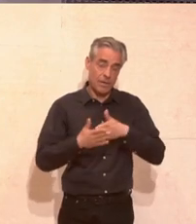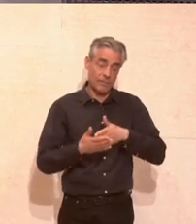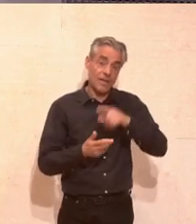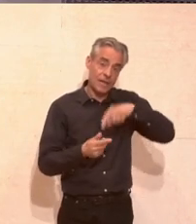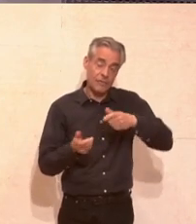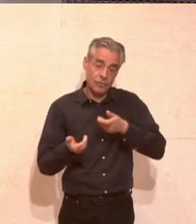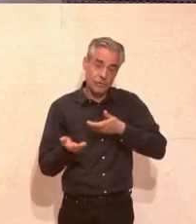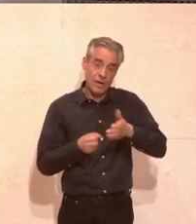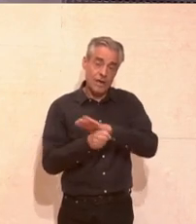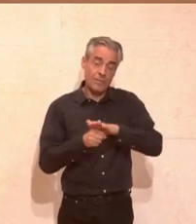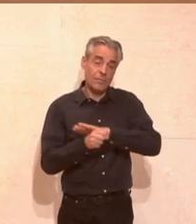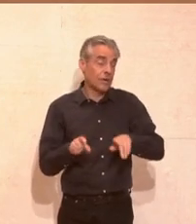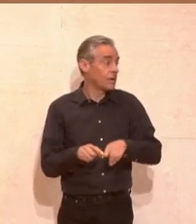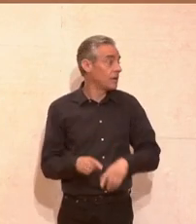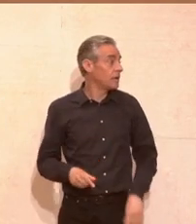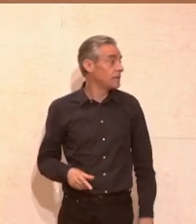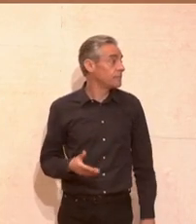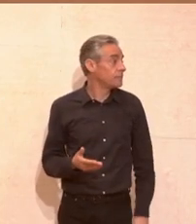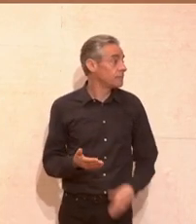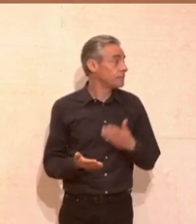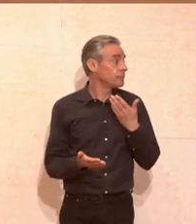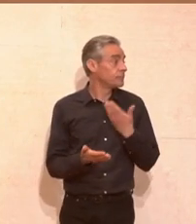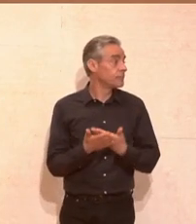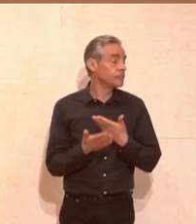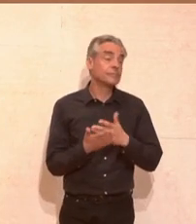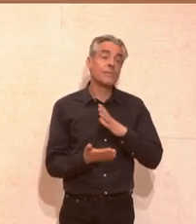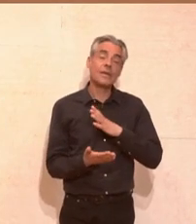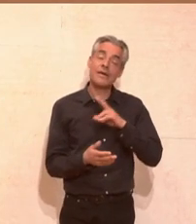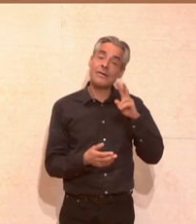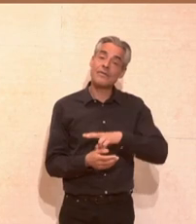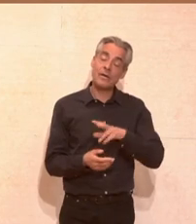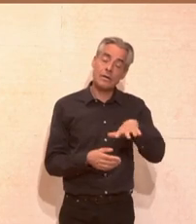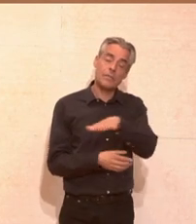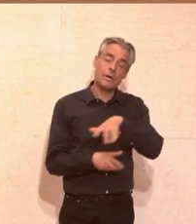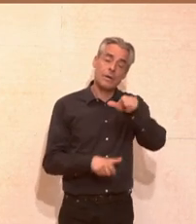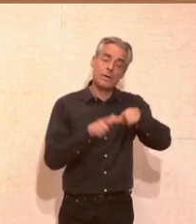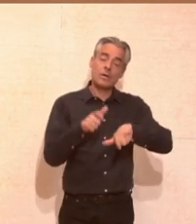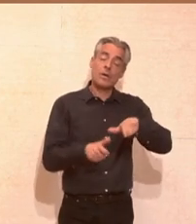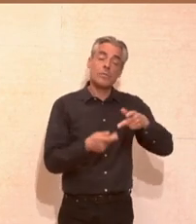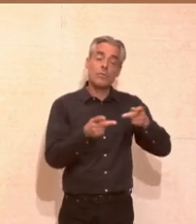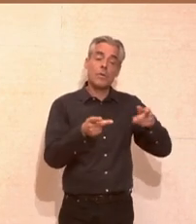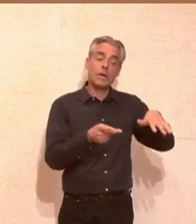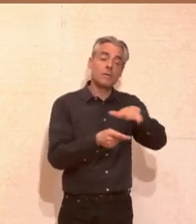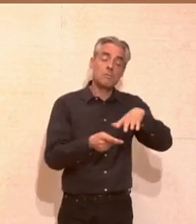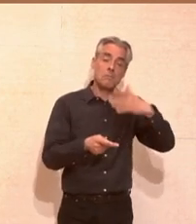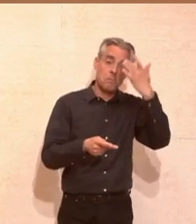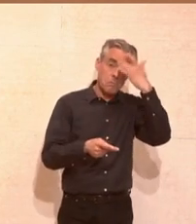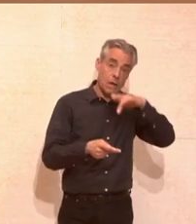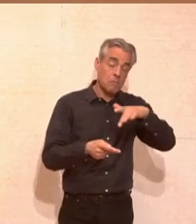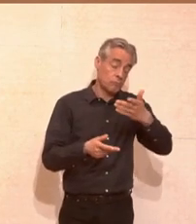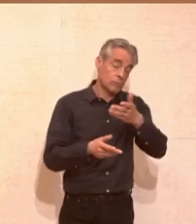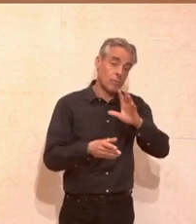commun. Ça veut vraiment dire que, en fait, il y a toute une part méconnue dans le public et donc pour les